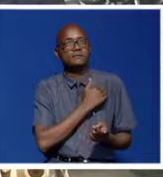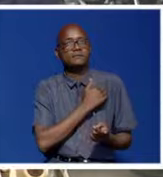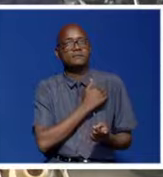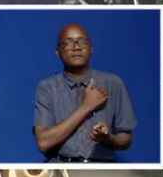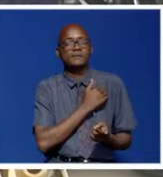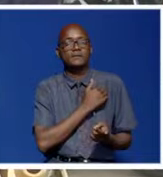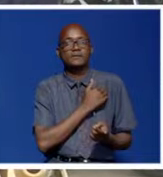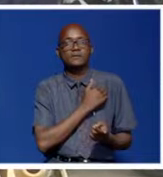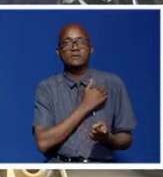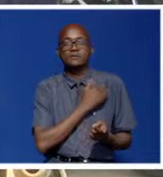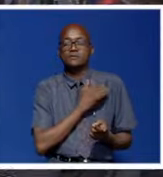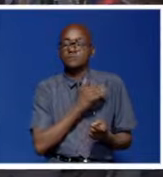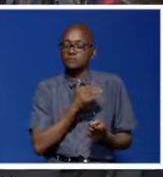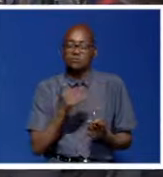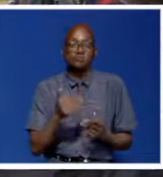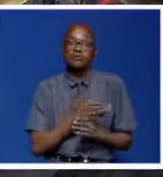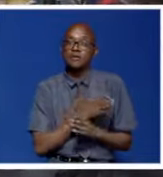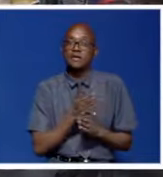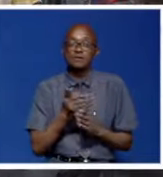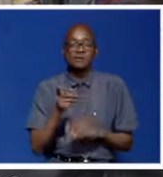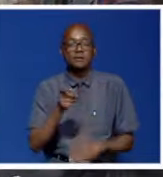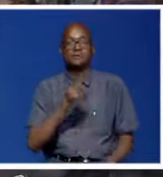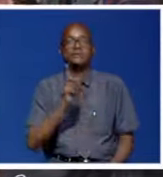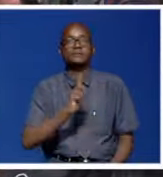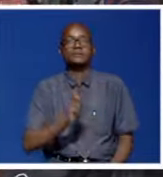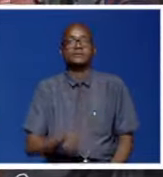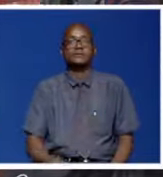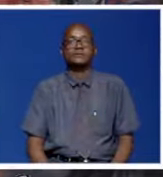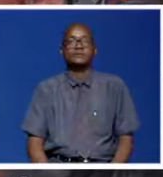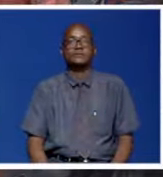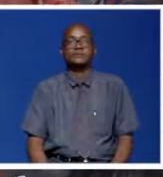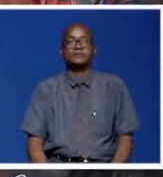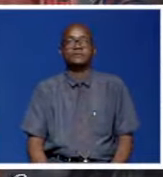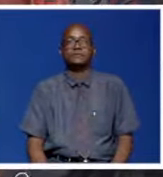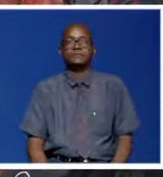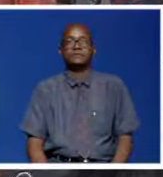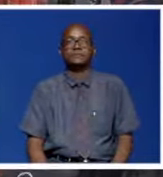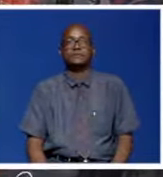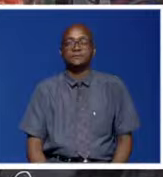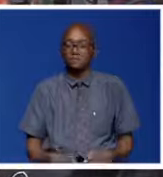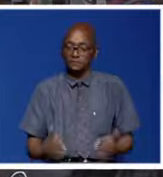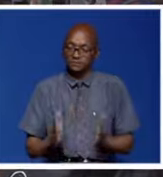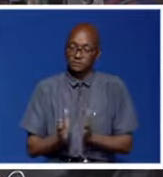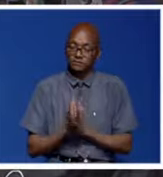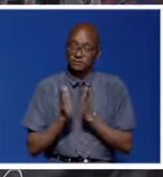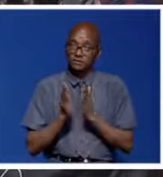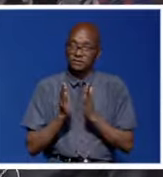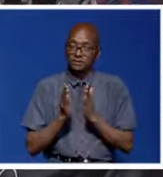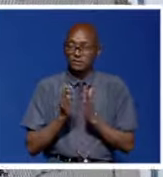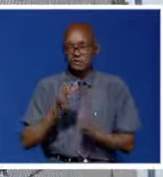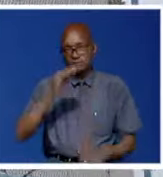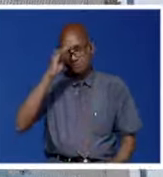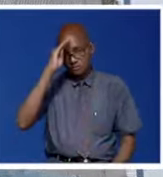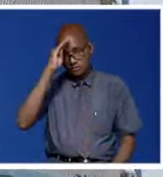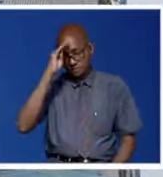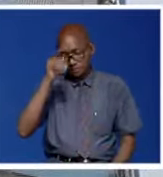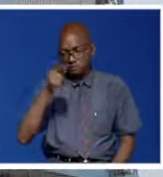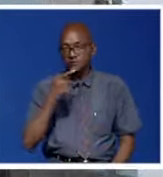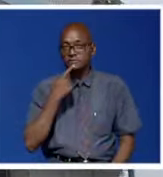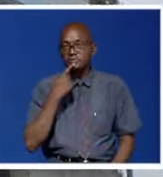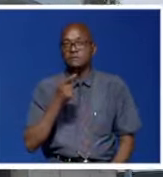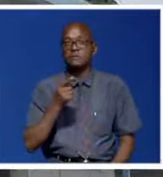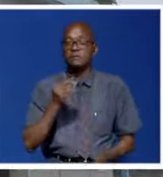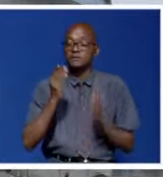tusiweze tusikwepe kodi. Wakati macho na masikio yakielekezwa kwenye shamra shamra za Eid, jeshi la polisi kupitia msemaji